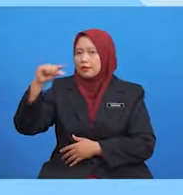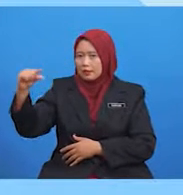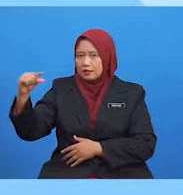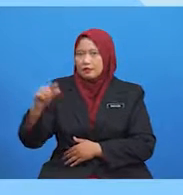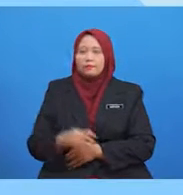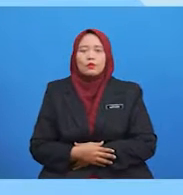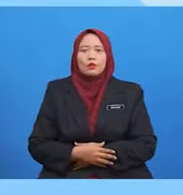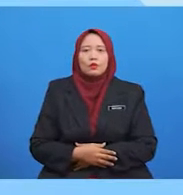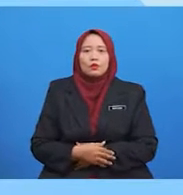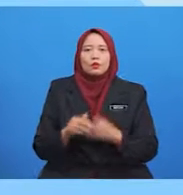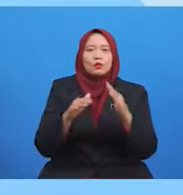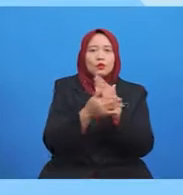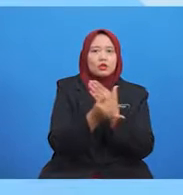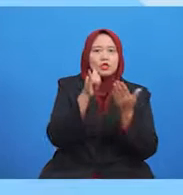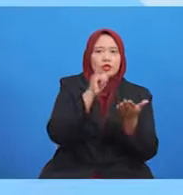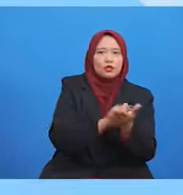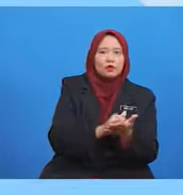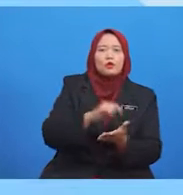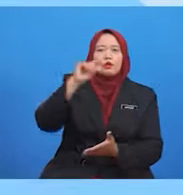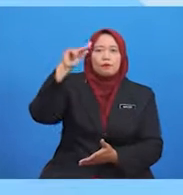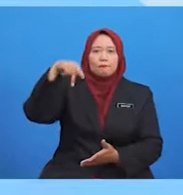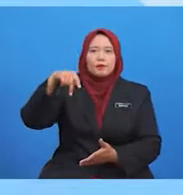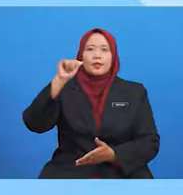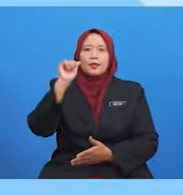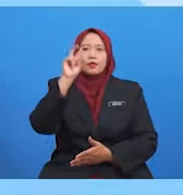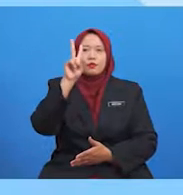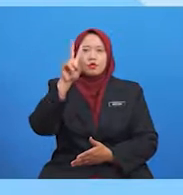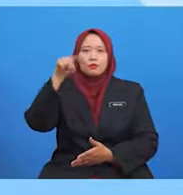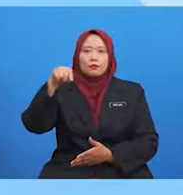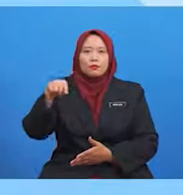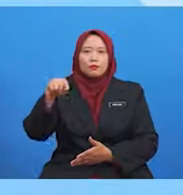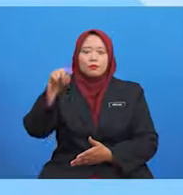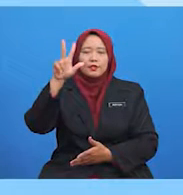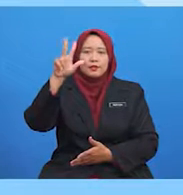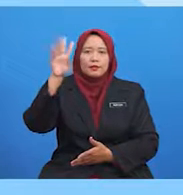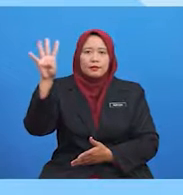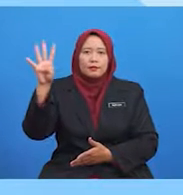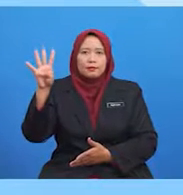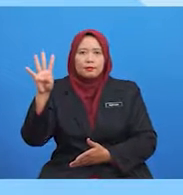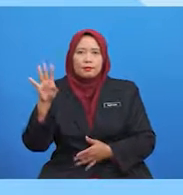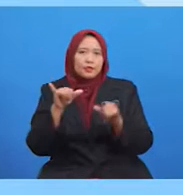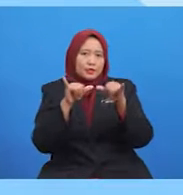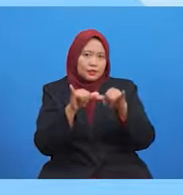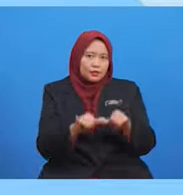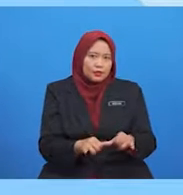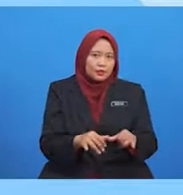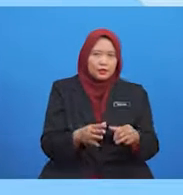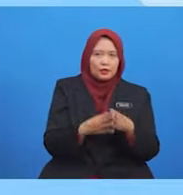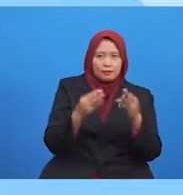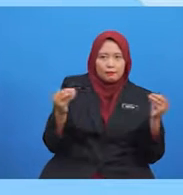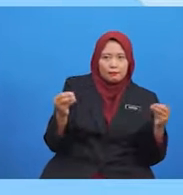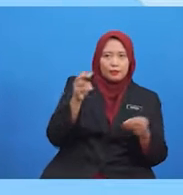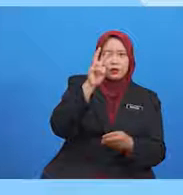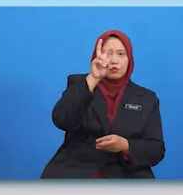Maka, jisim 4234 yang tertinggal selepas 20.8 jam ialah 5